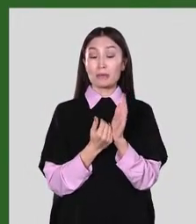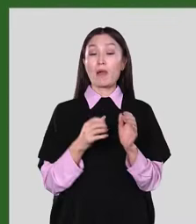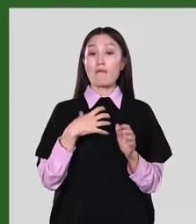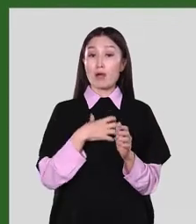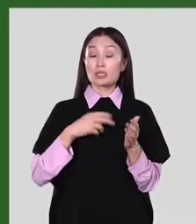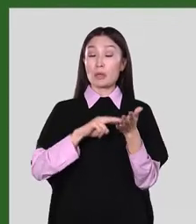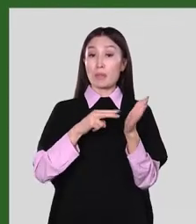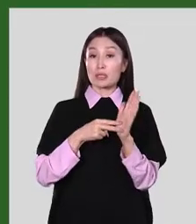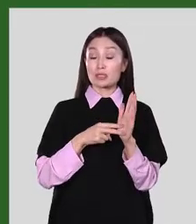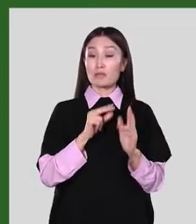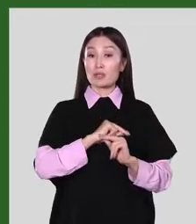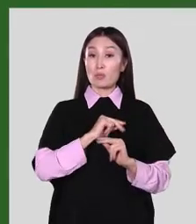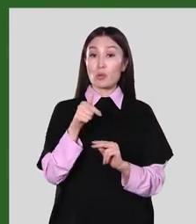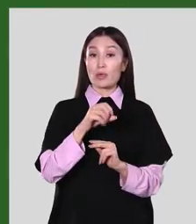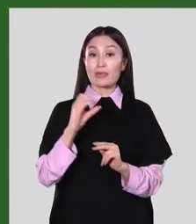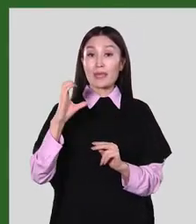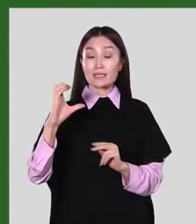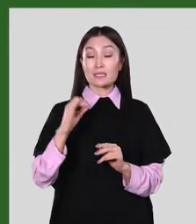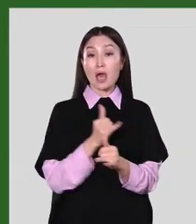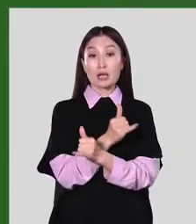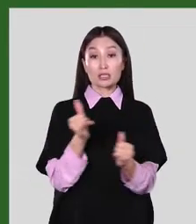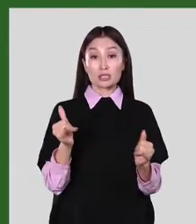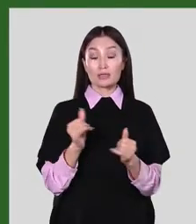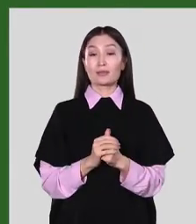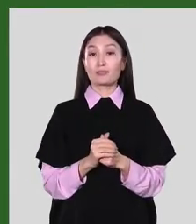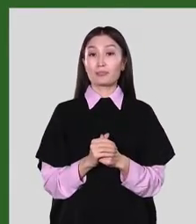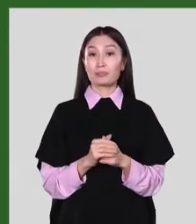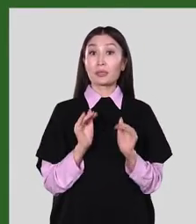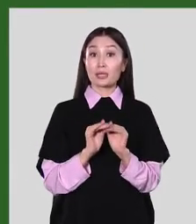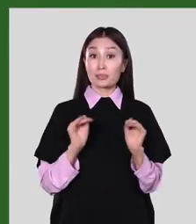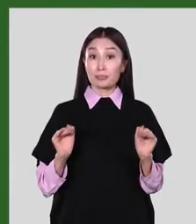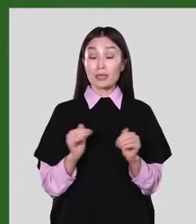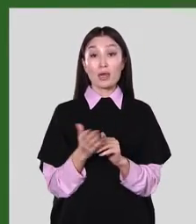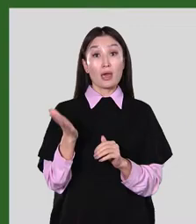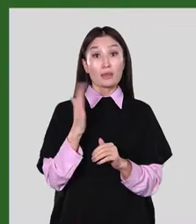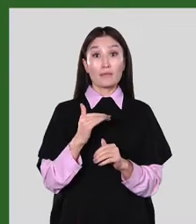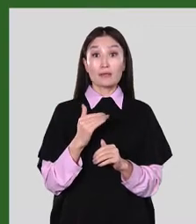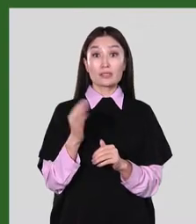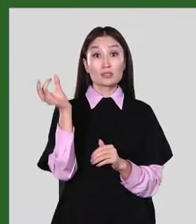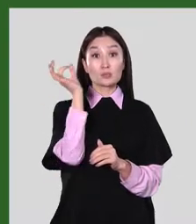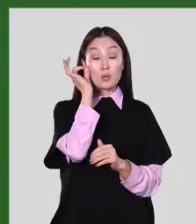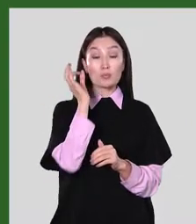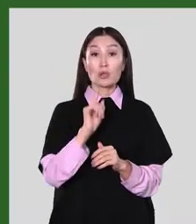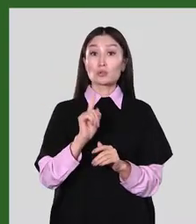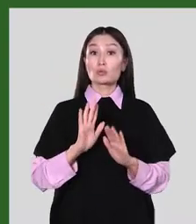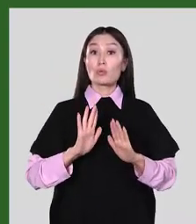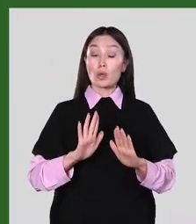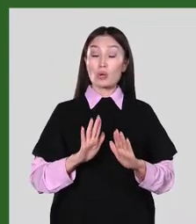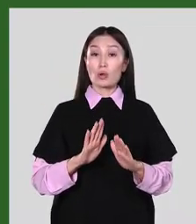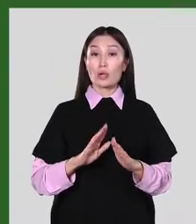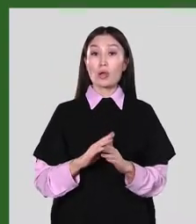работы gs и орошение ребята давайте с вами вспомним что такое